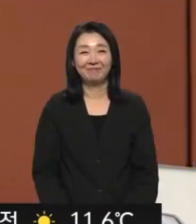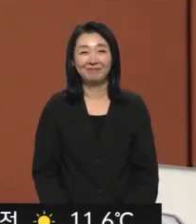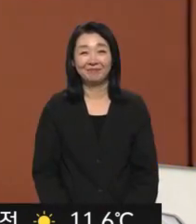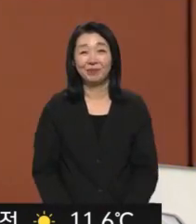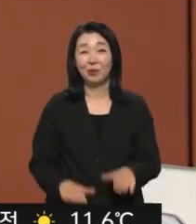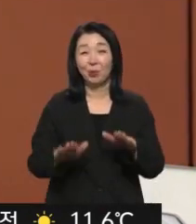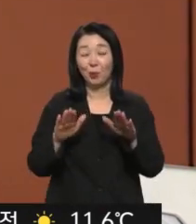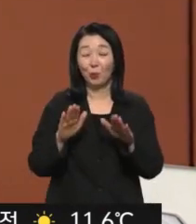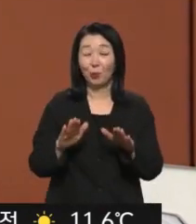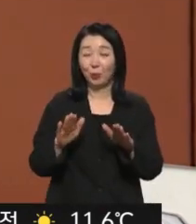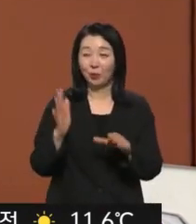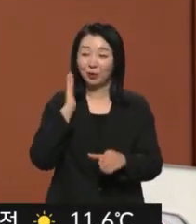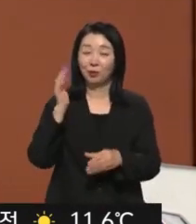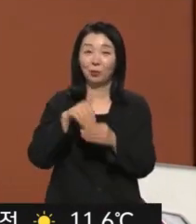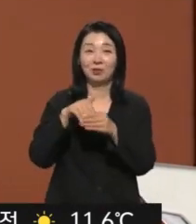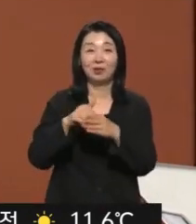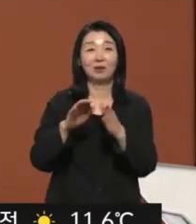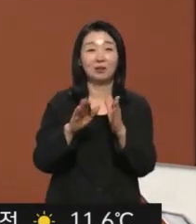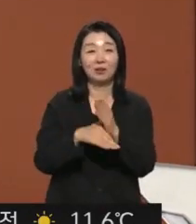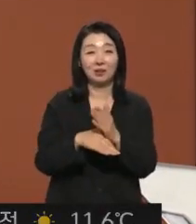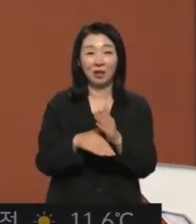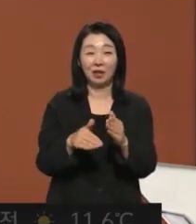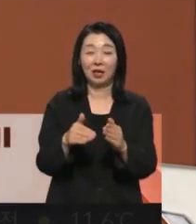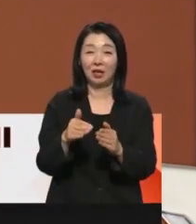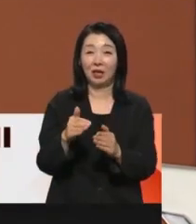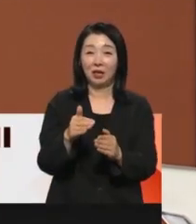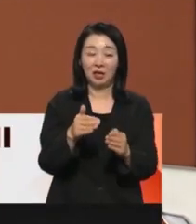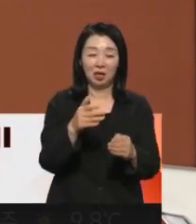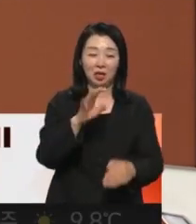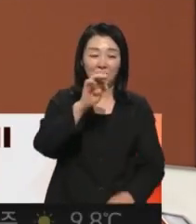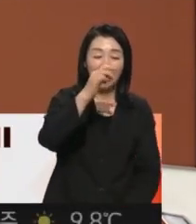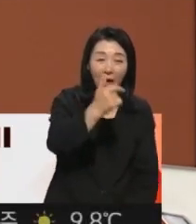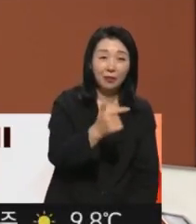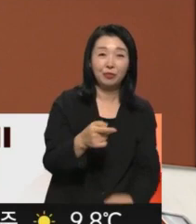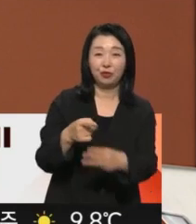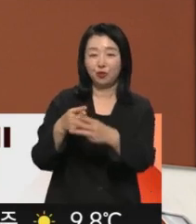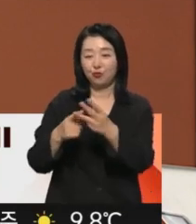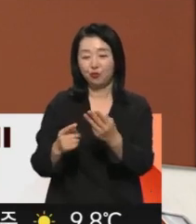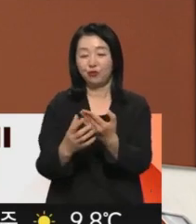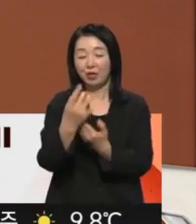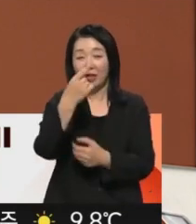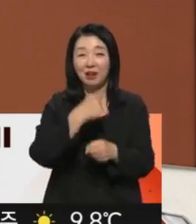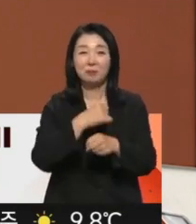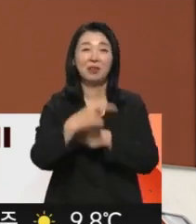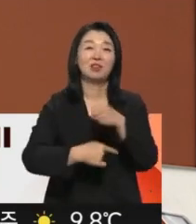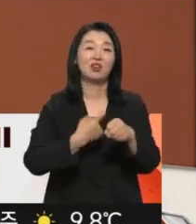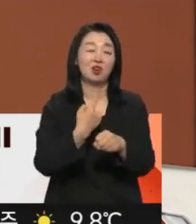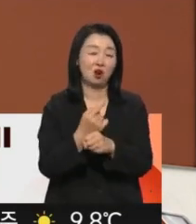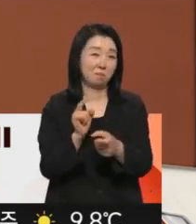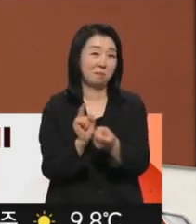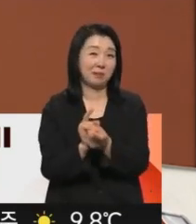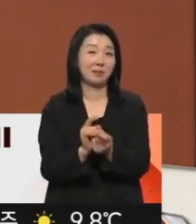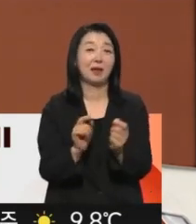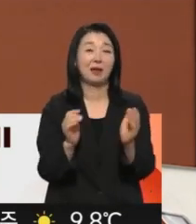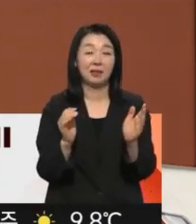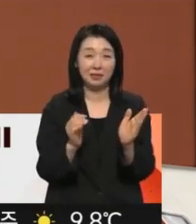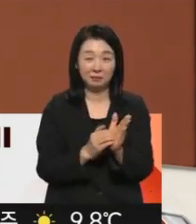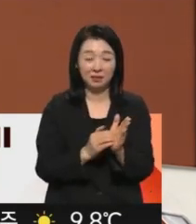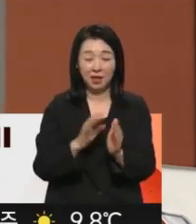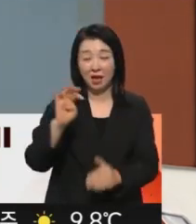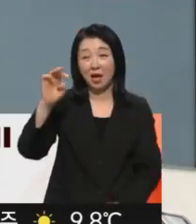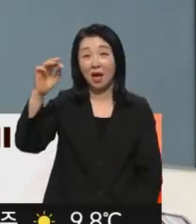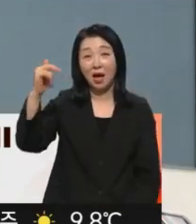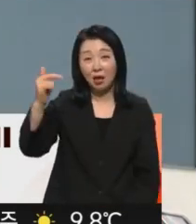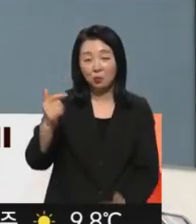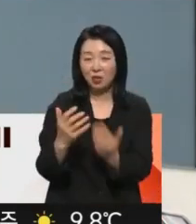당시 윤석열, 안철수 두 후보가 단일화를 한 지 꼭 1년째 되는 날입니다. 안 후보는 기자회견을 자청해서 전당대회